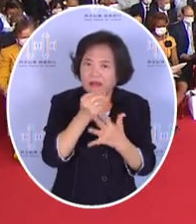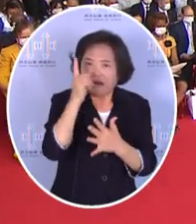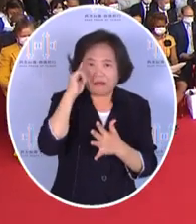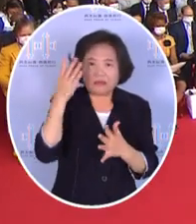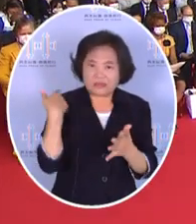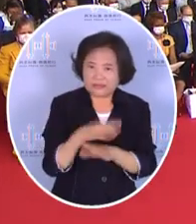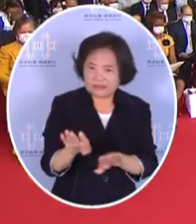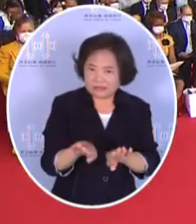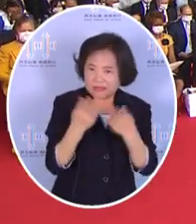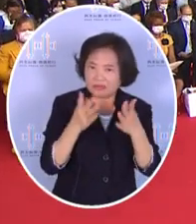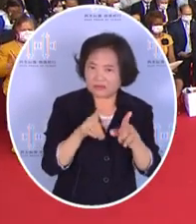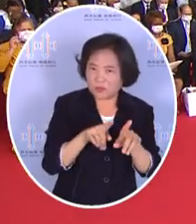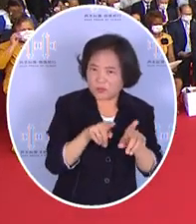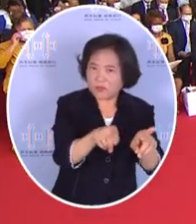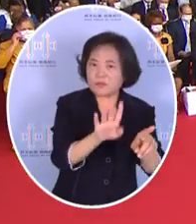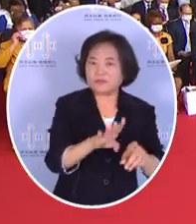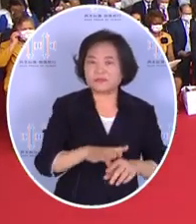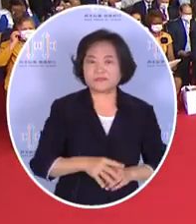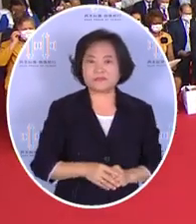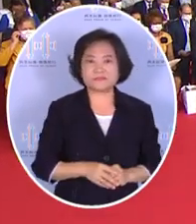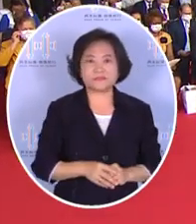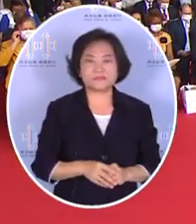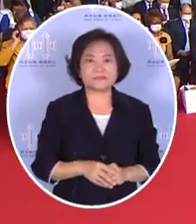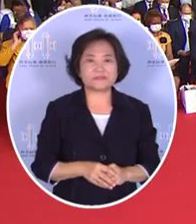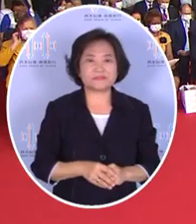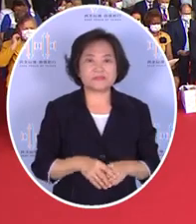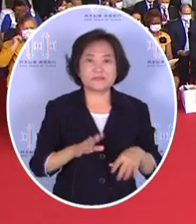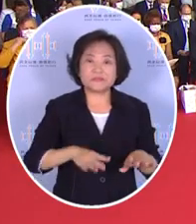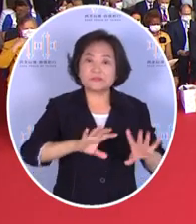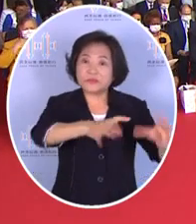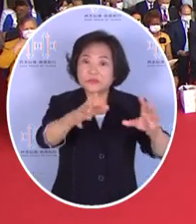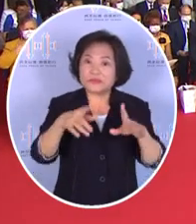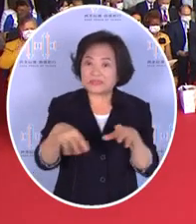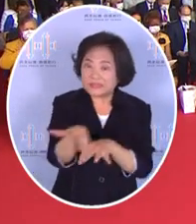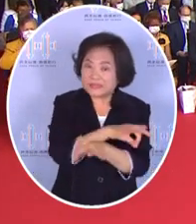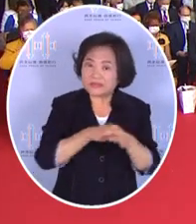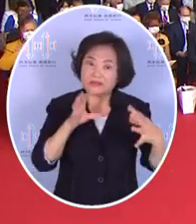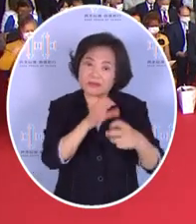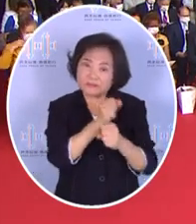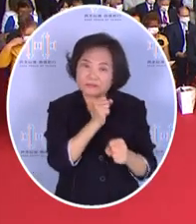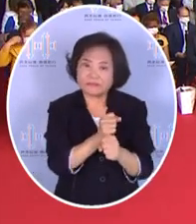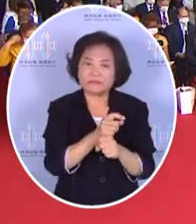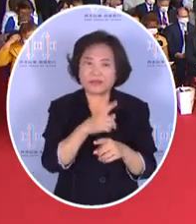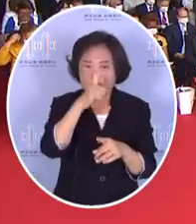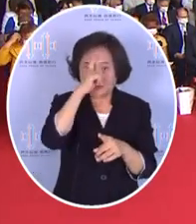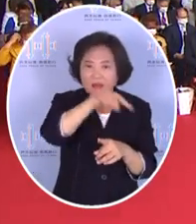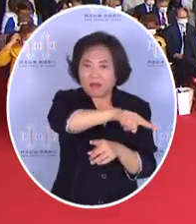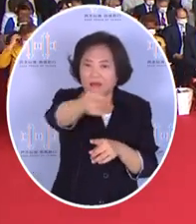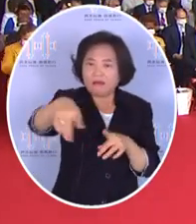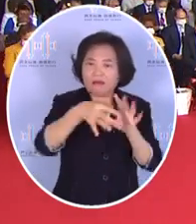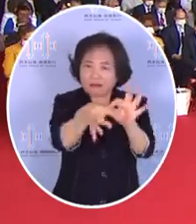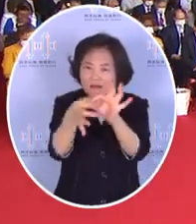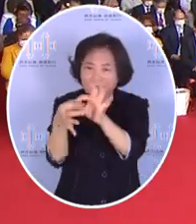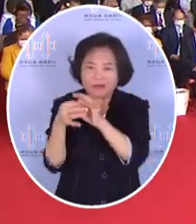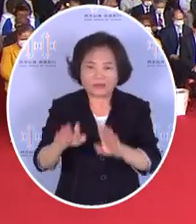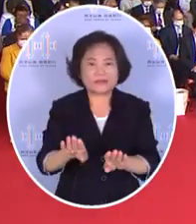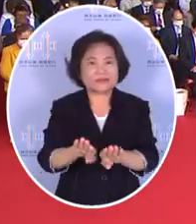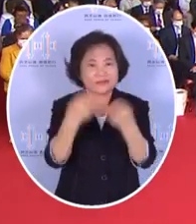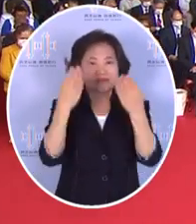动的阶段，这也是我们在国际经贸合作上寻求全面性突破的开